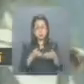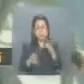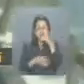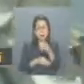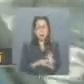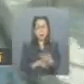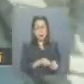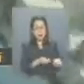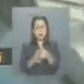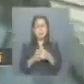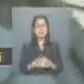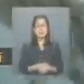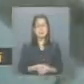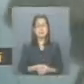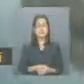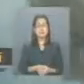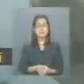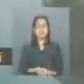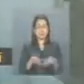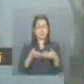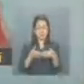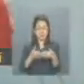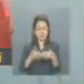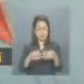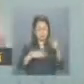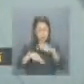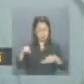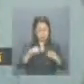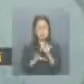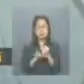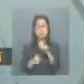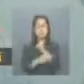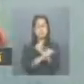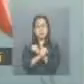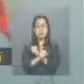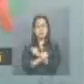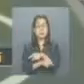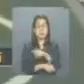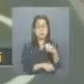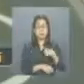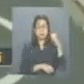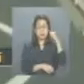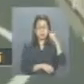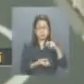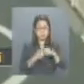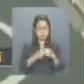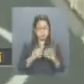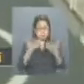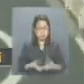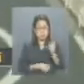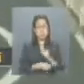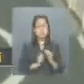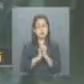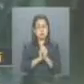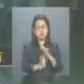จีนใต้การส่งเรือลาดตระเวนครั้งนี้เกิดขึ้นท่ามกลางความตึงเครียดระหว่างจีนกับฟิลิปปินส์ที่เพิ่งเกิดการเผชิญหน้า